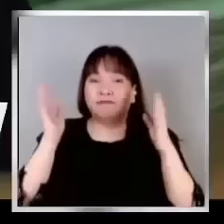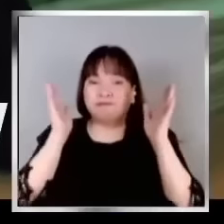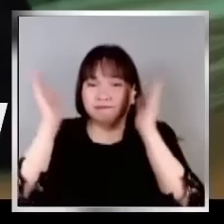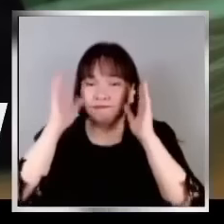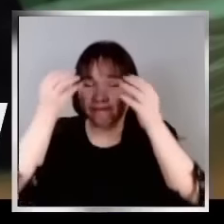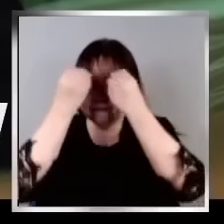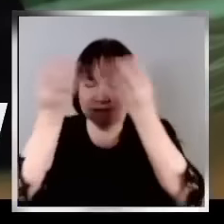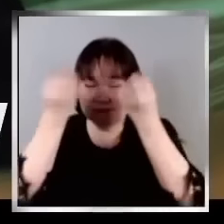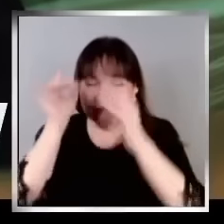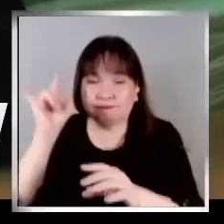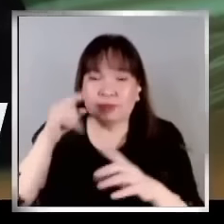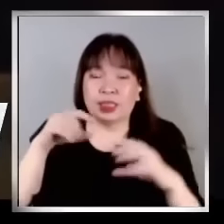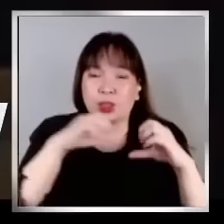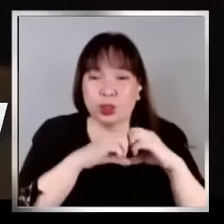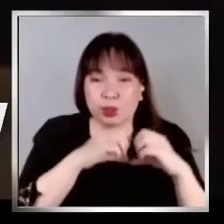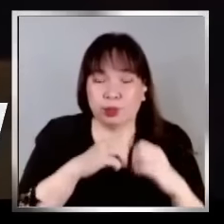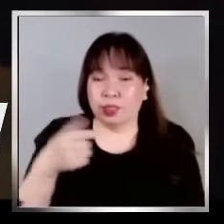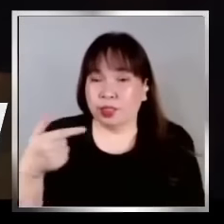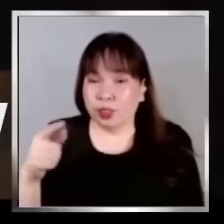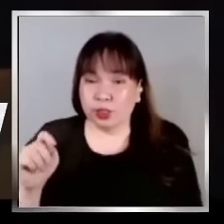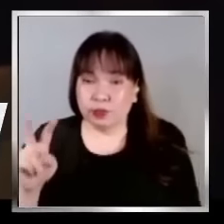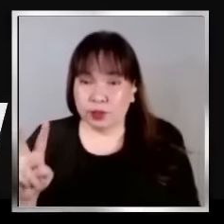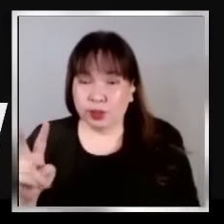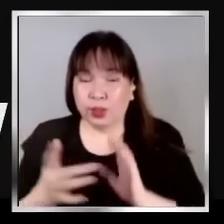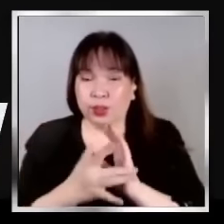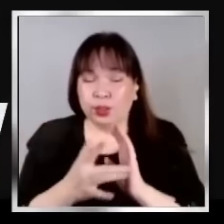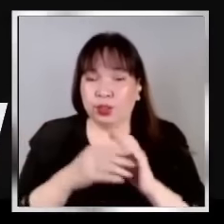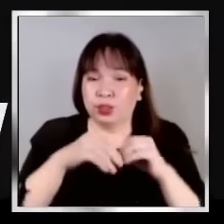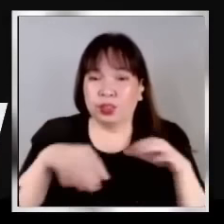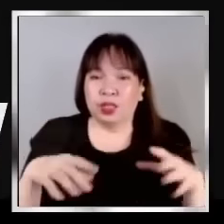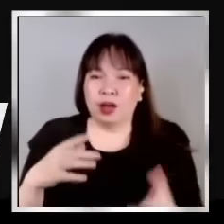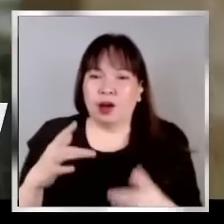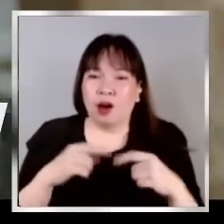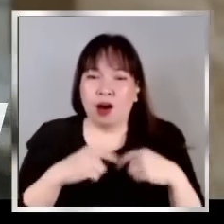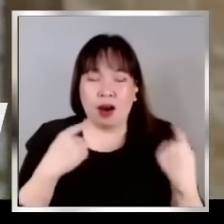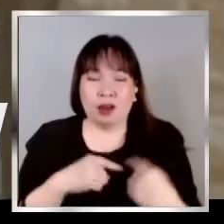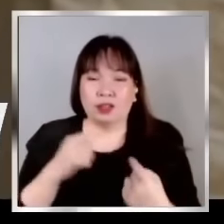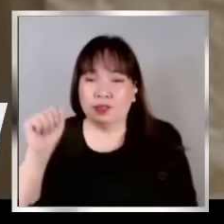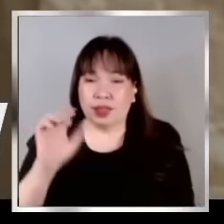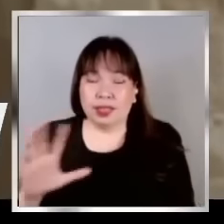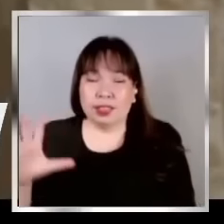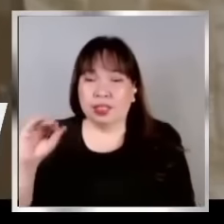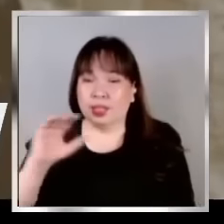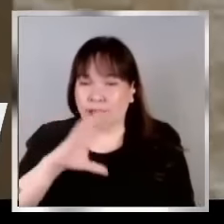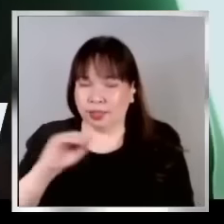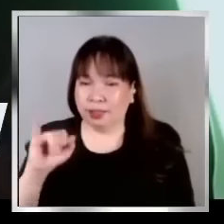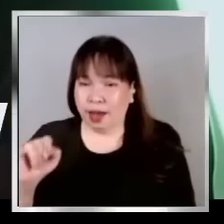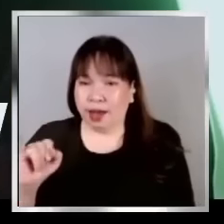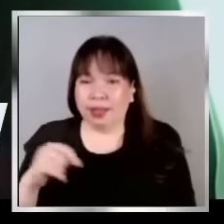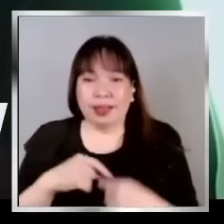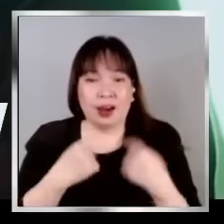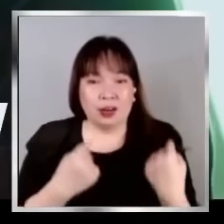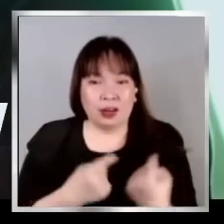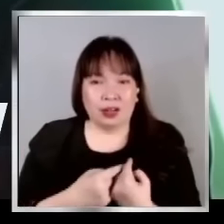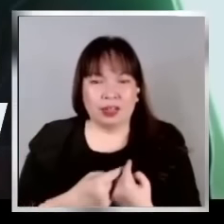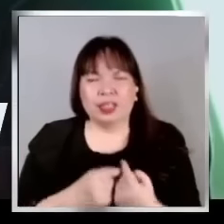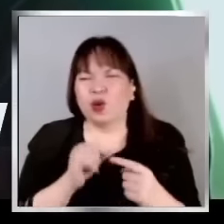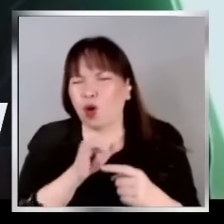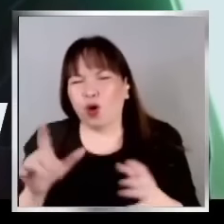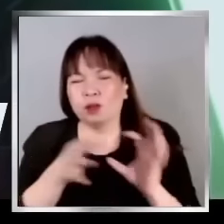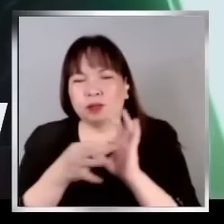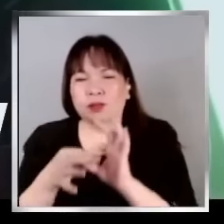GMA, GTV, digital channels na Heart of Asia at iHeart Movies, GMA digital platforms at sa social media accounts at